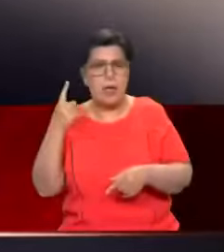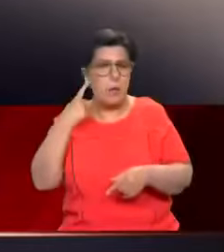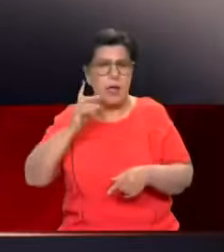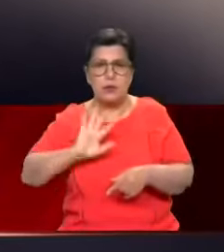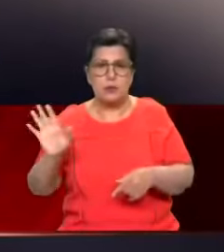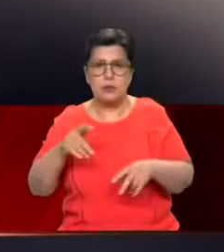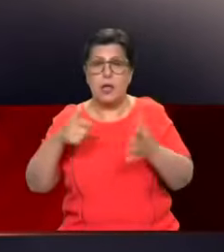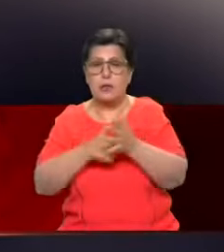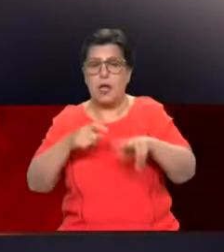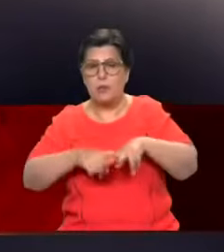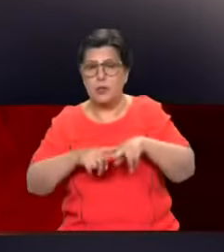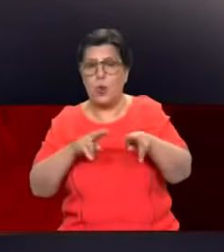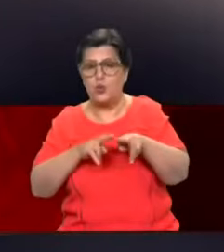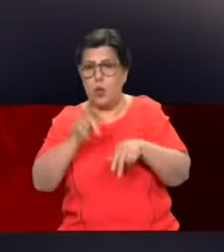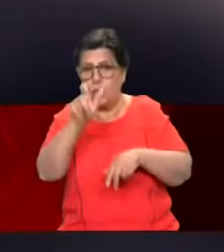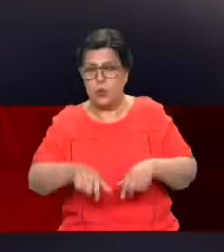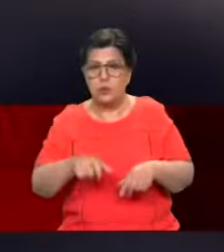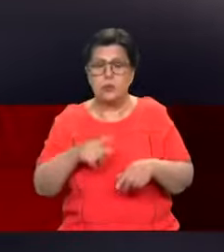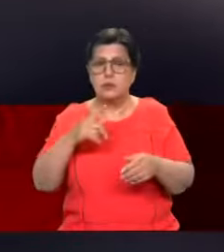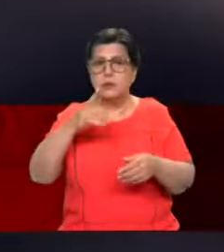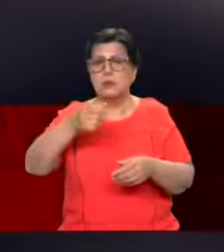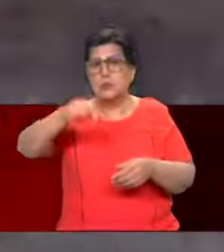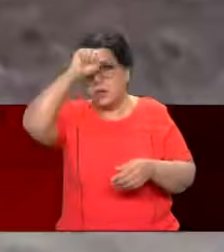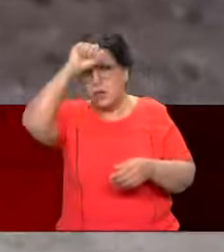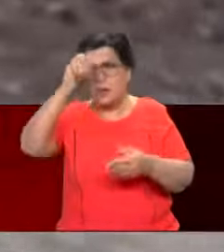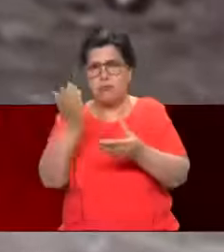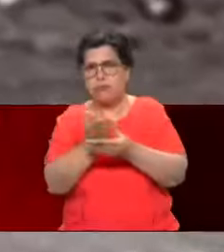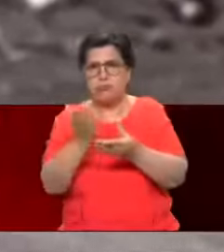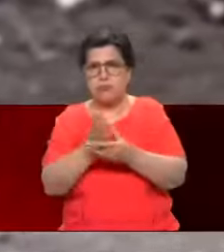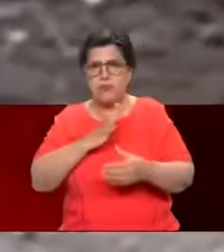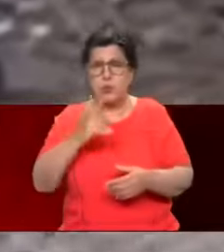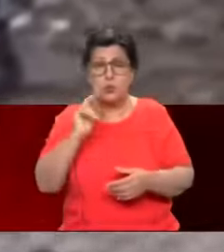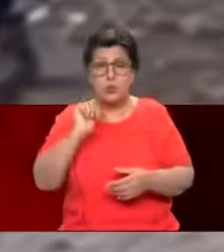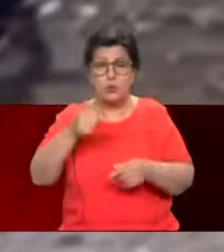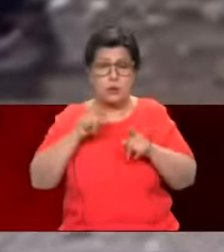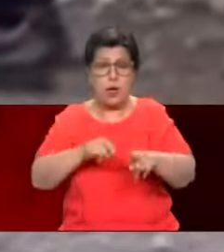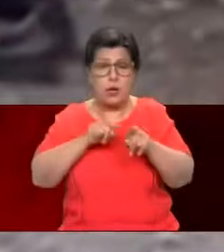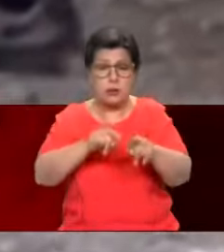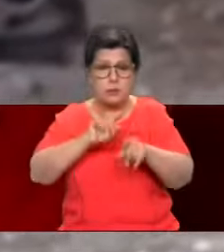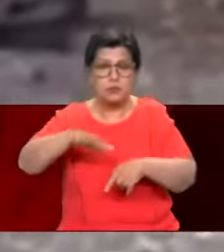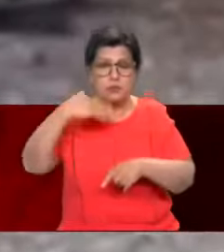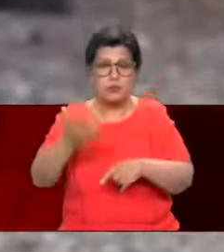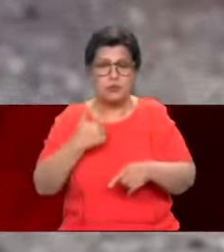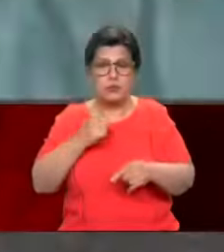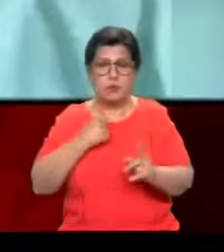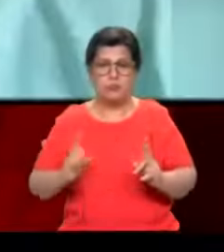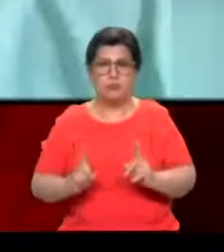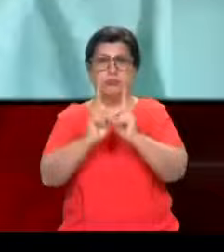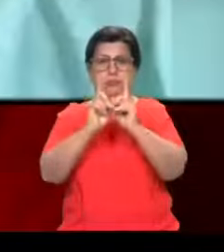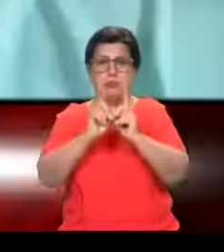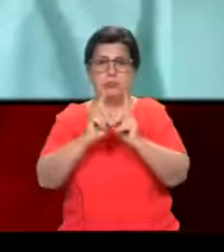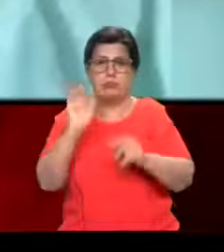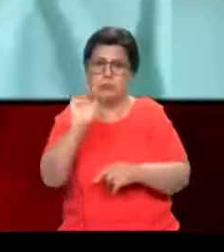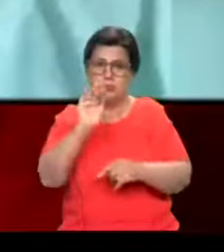Adı Abdülkadir Kocaoğlu'ydu. Sabıka kaydı kabarıktı. 3 gün takip etti, sonra da karşısına çıkıp barışalım